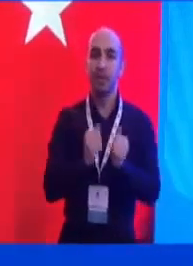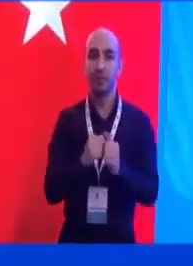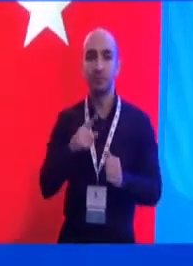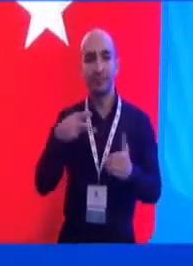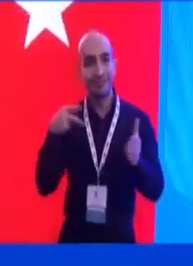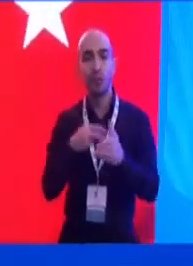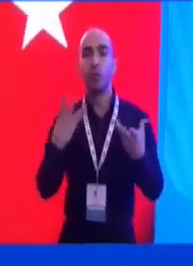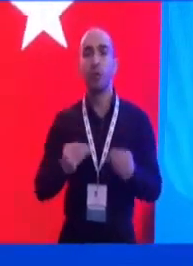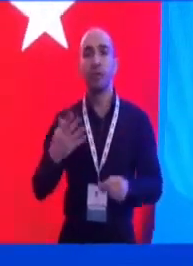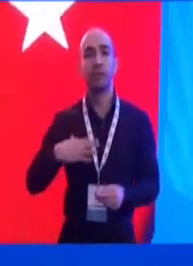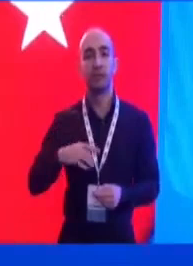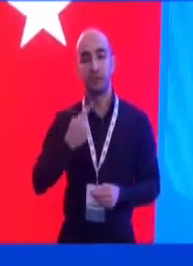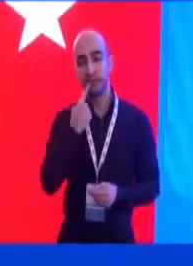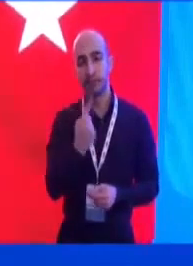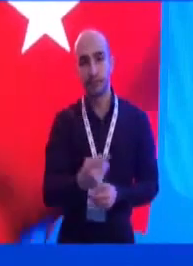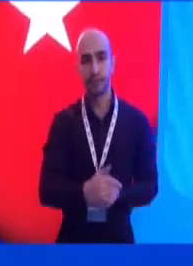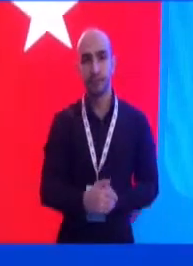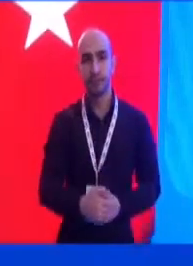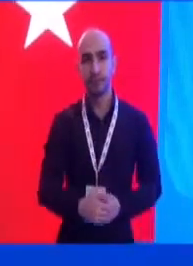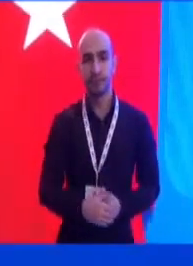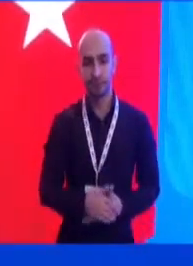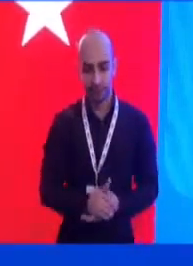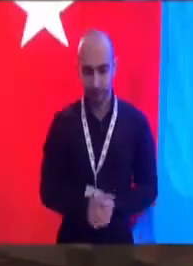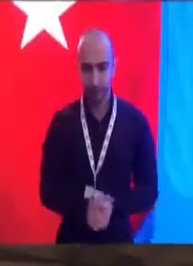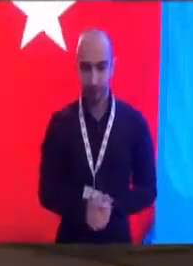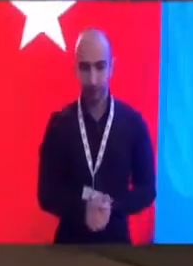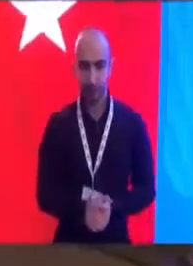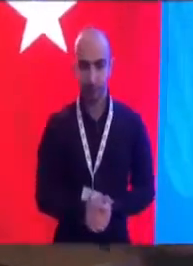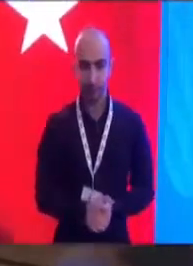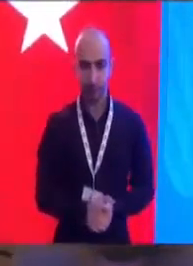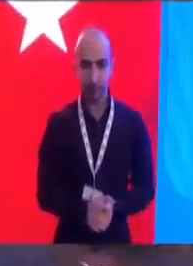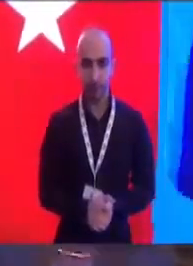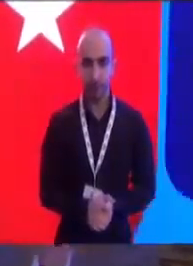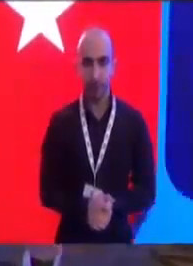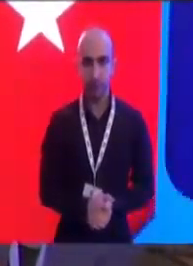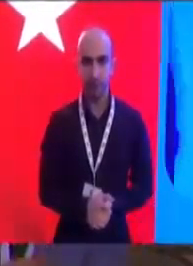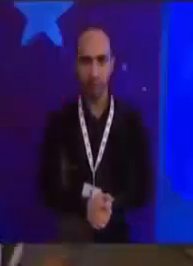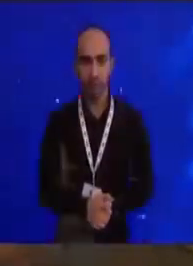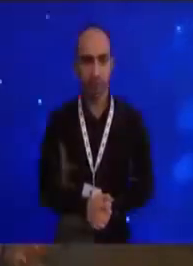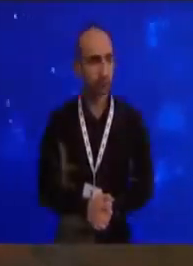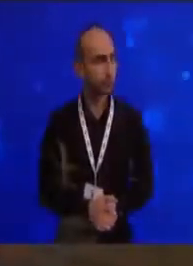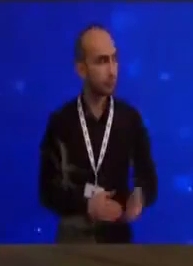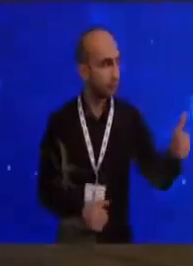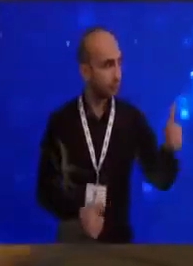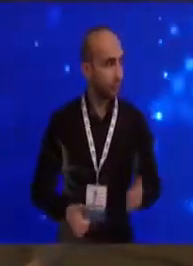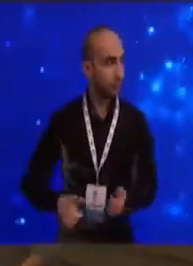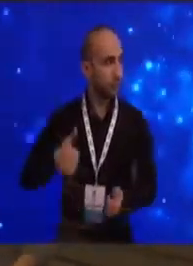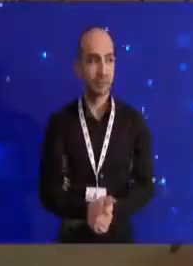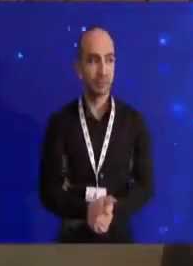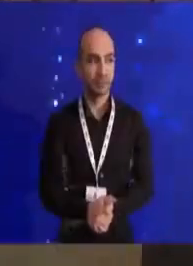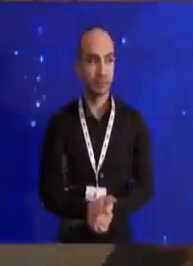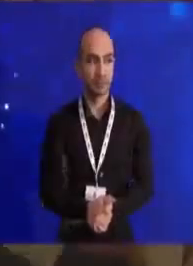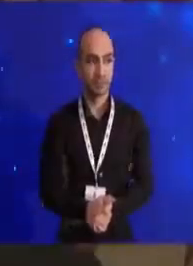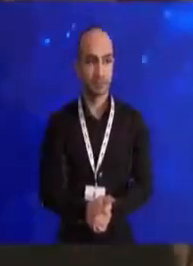olmasını temenni ediyorum. Sağ olun. teşekkür ediyoruz. Sayın Genel Başkan, bırakmıyorum sizi,